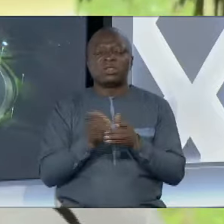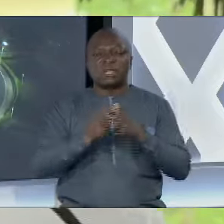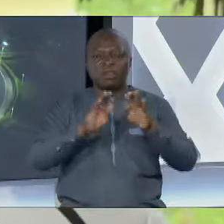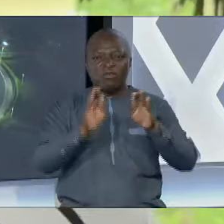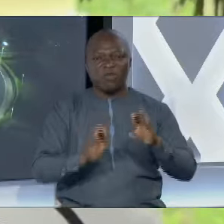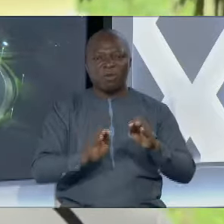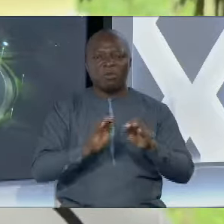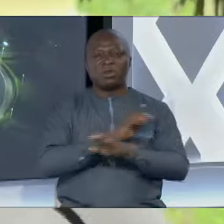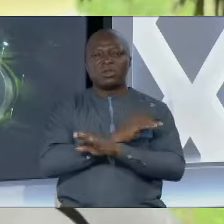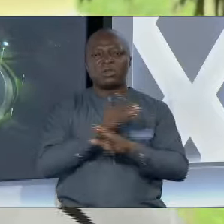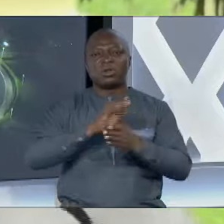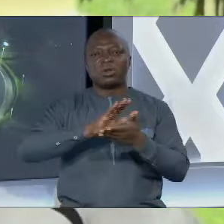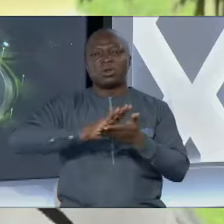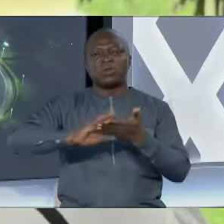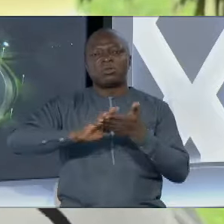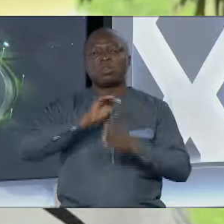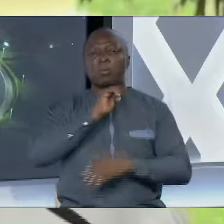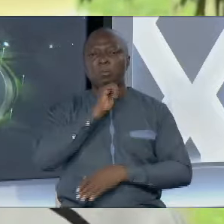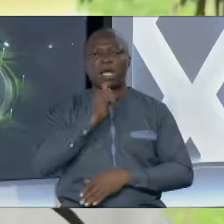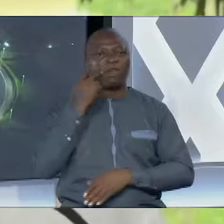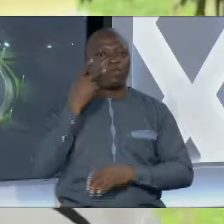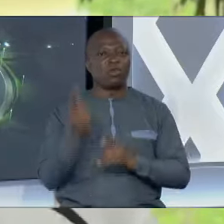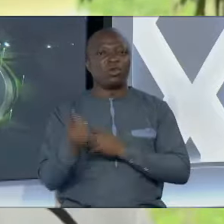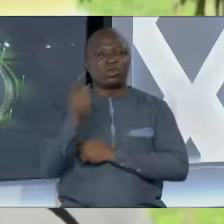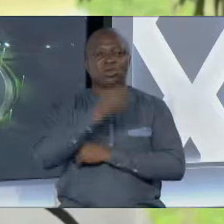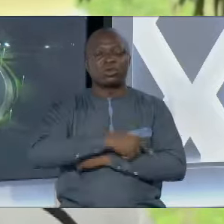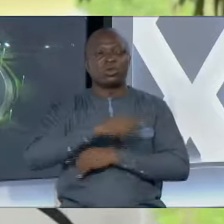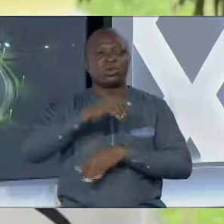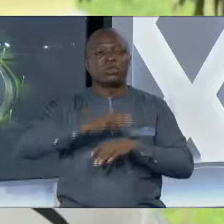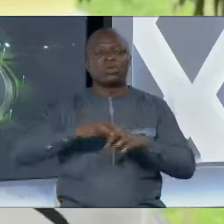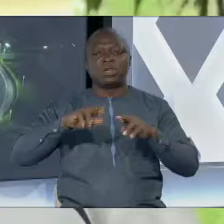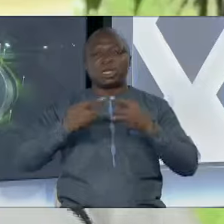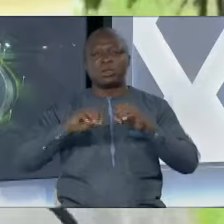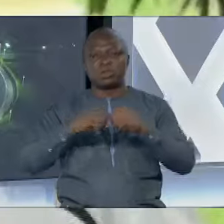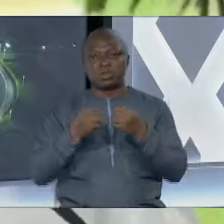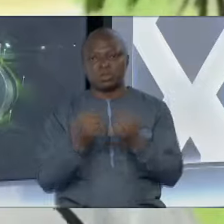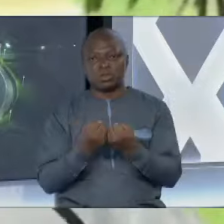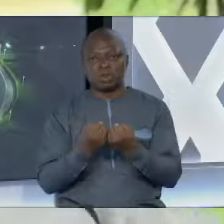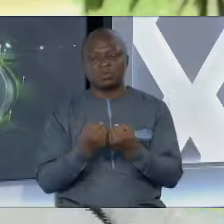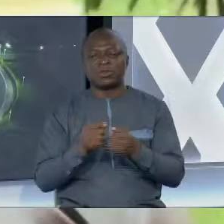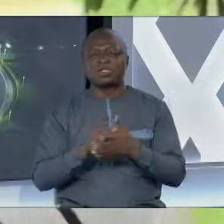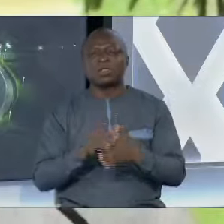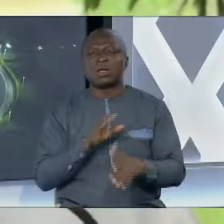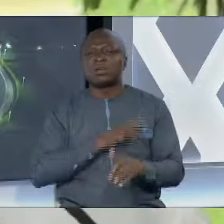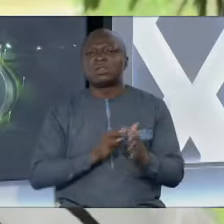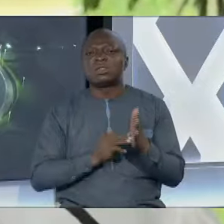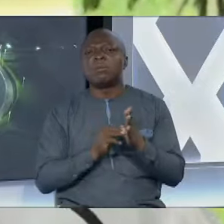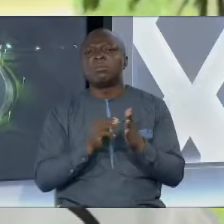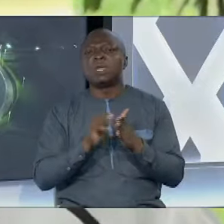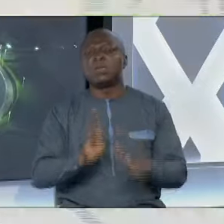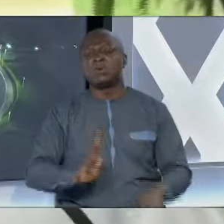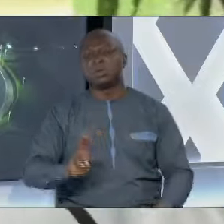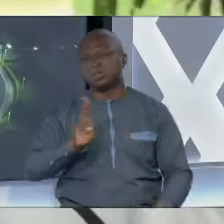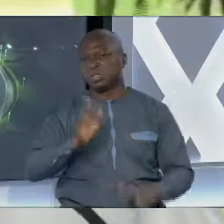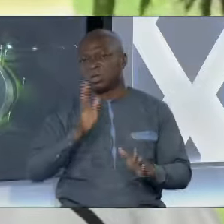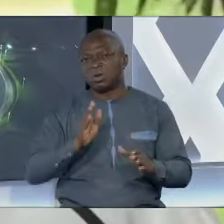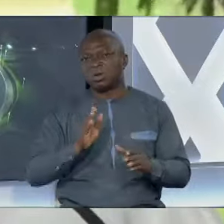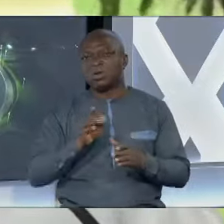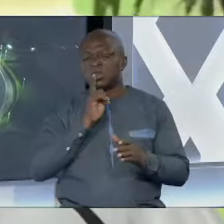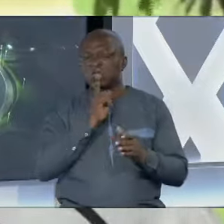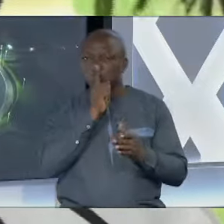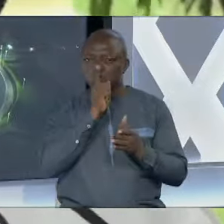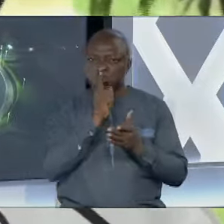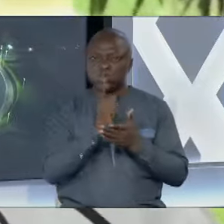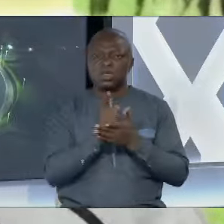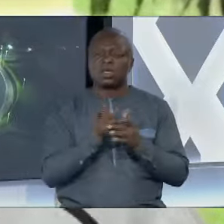d'intolérance qui a vu le jour sur les réseaux sociaux. Ces réseaux comportent des millions d'utilisateurs. Nous sommes sûrs